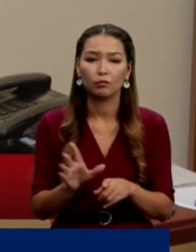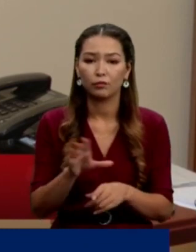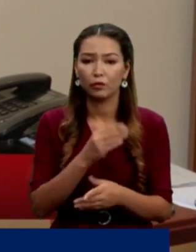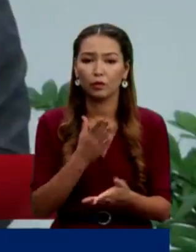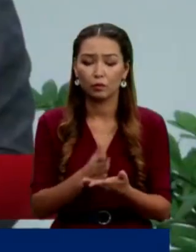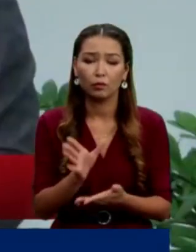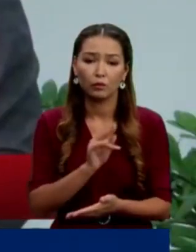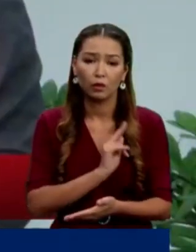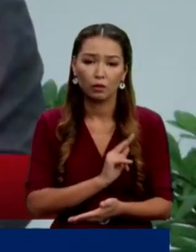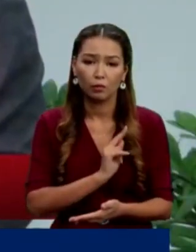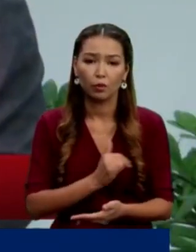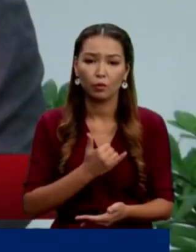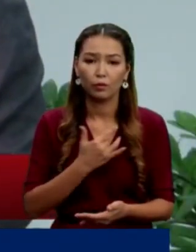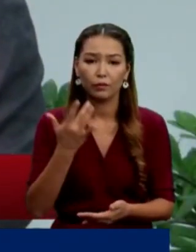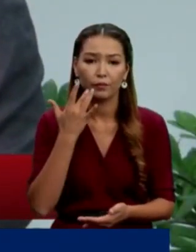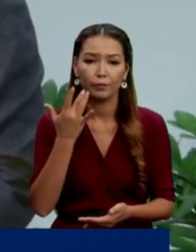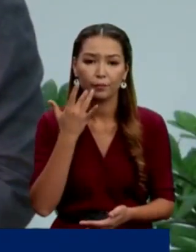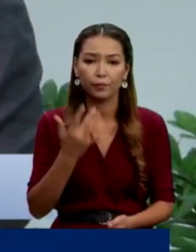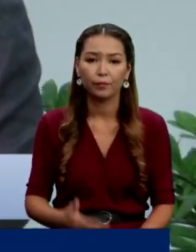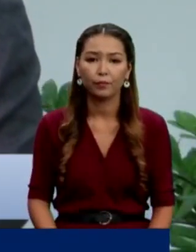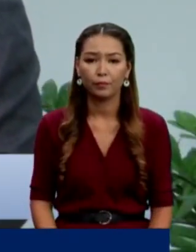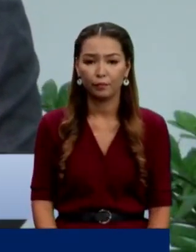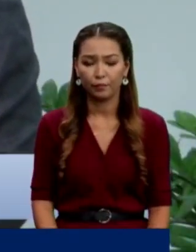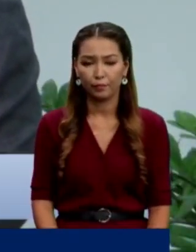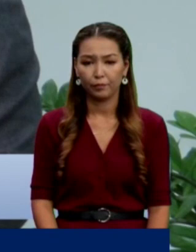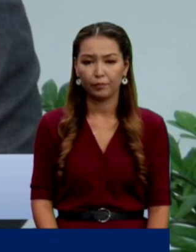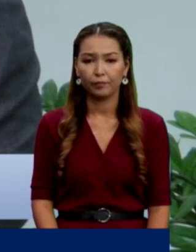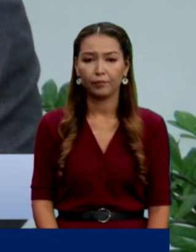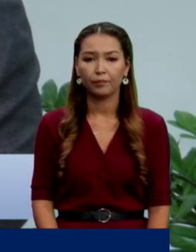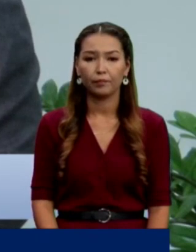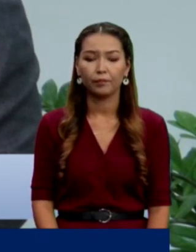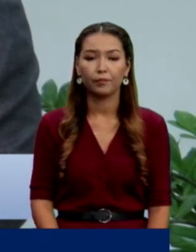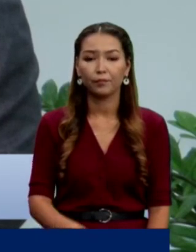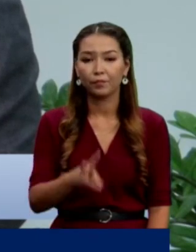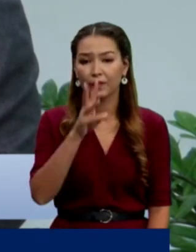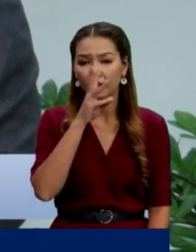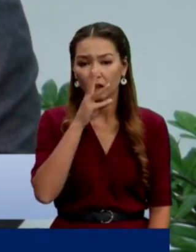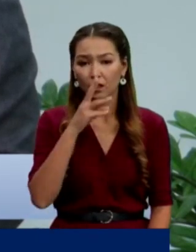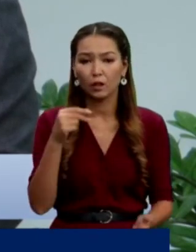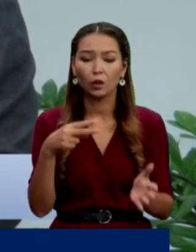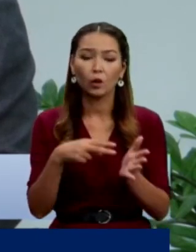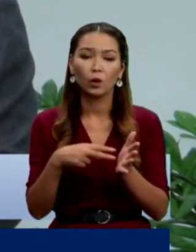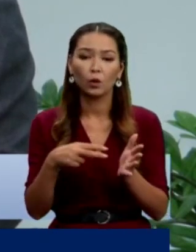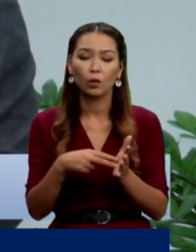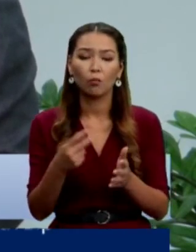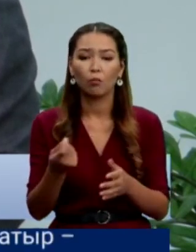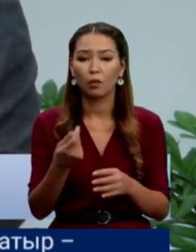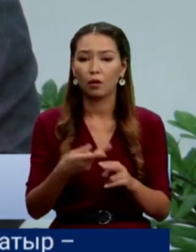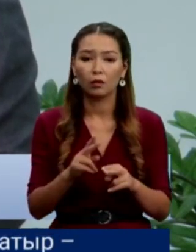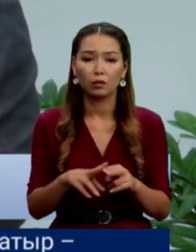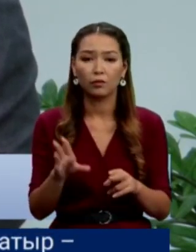дальше работают. Имеется такое понятие при оплате заработной платы, как базовый должностной оклад. Он реально